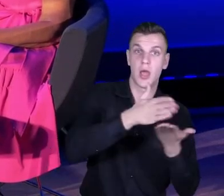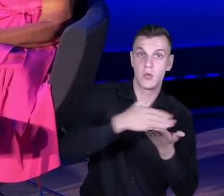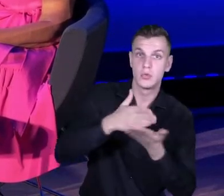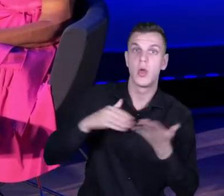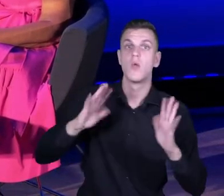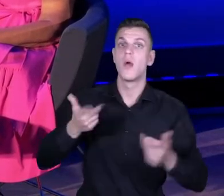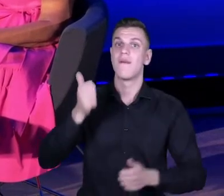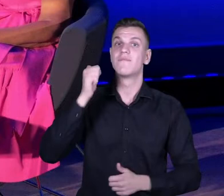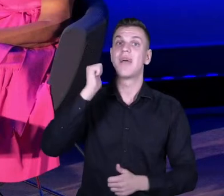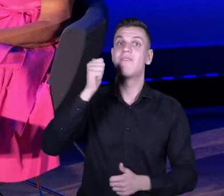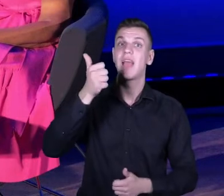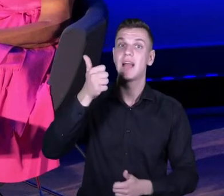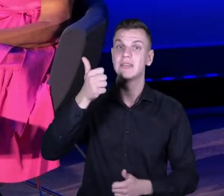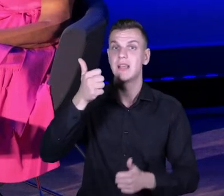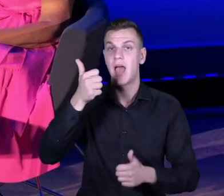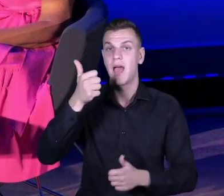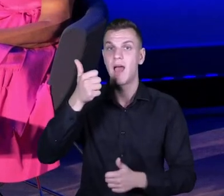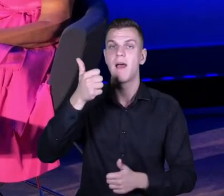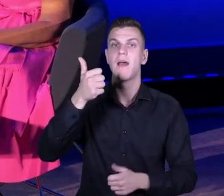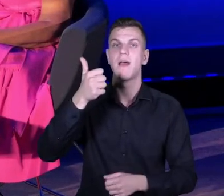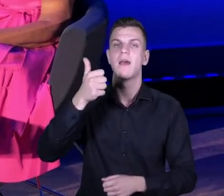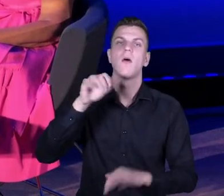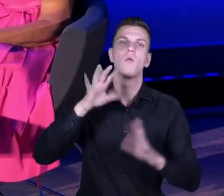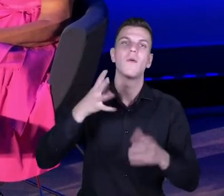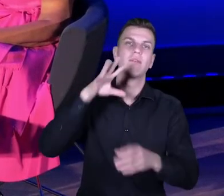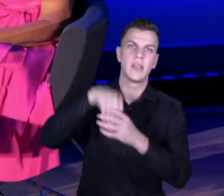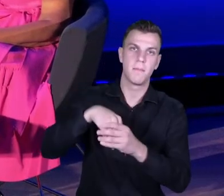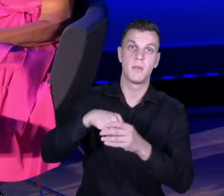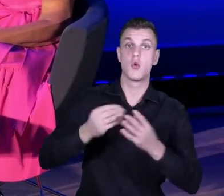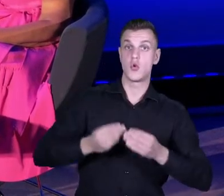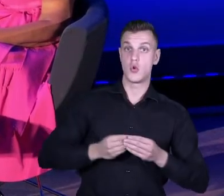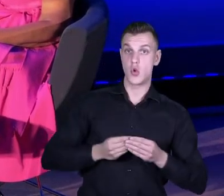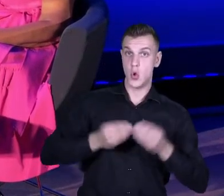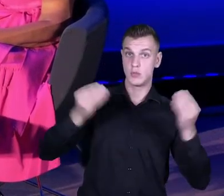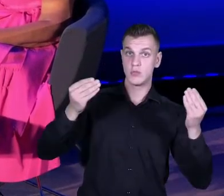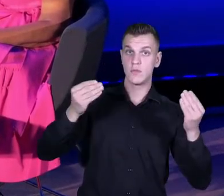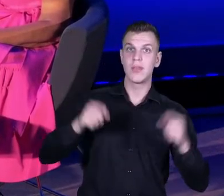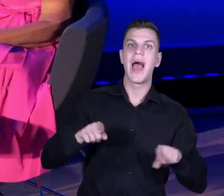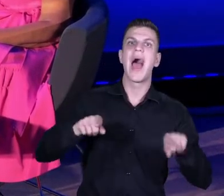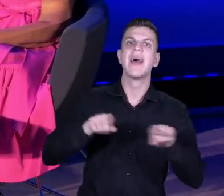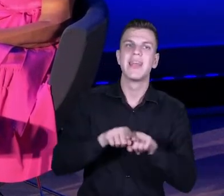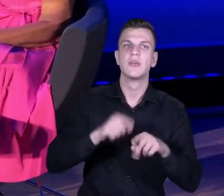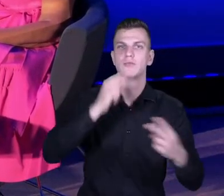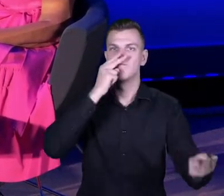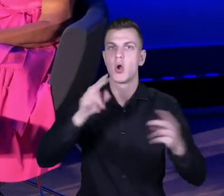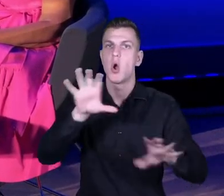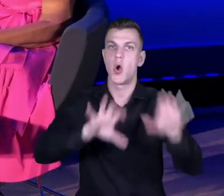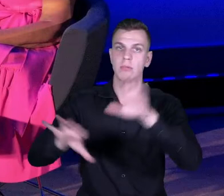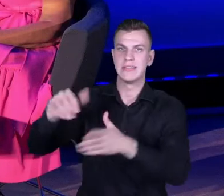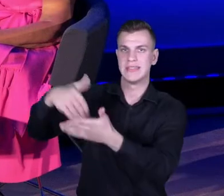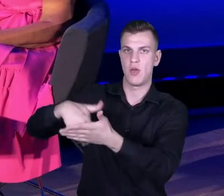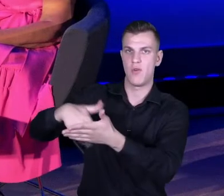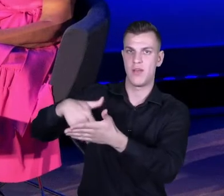jest kompetencja rozbita na części, jest narastanie, czyli rozwój i wreszcie są wskaźniki, czyli te obserwowalne zachowania